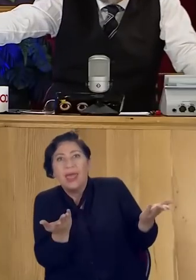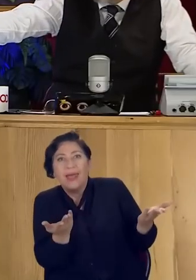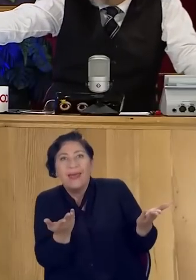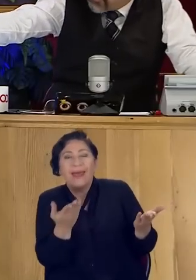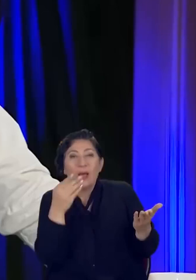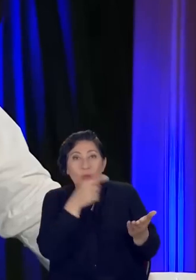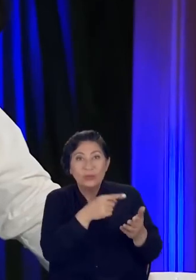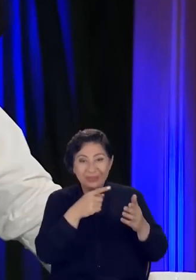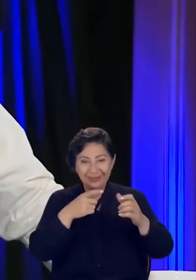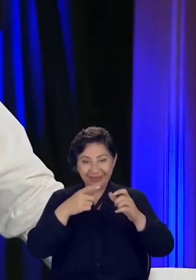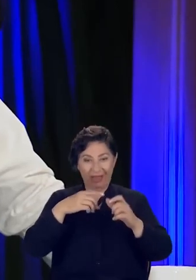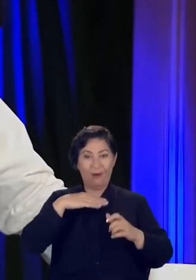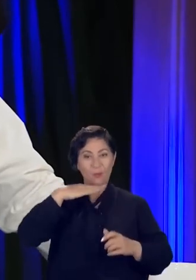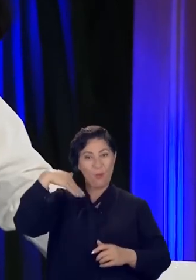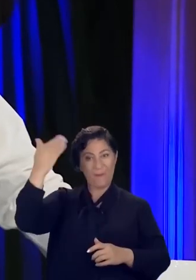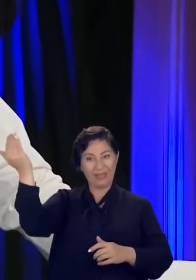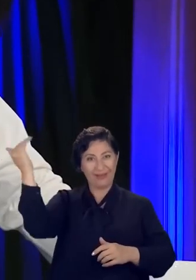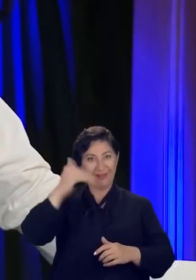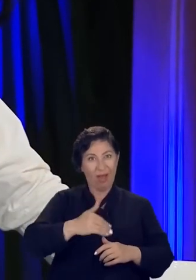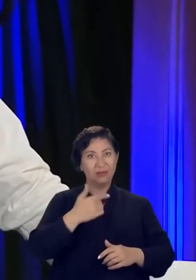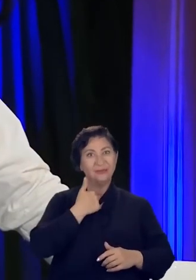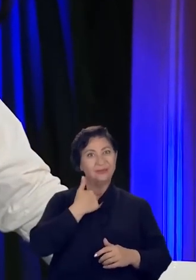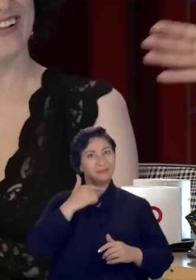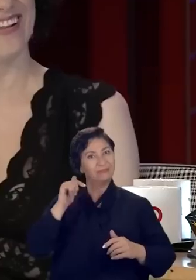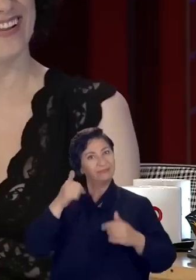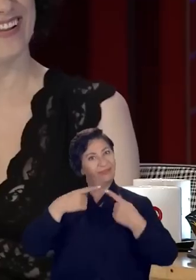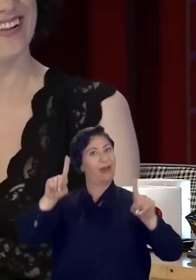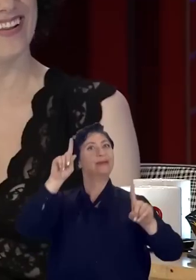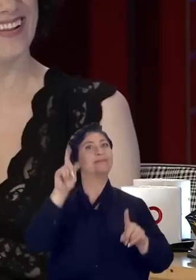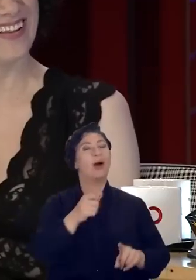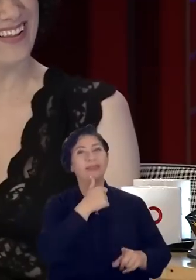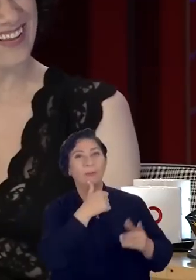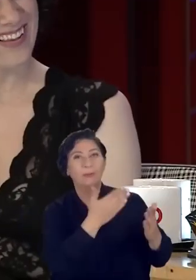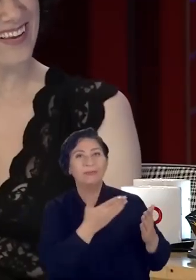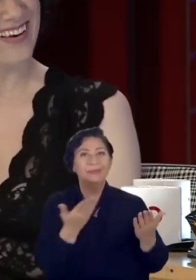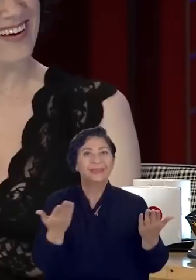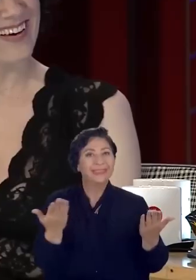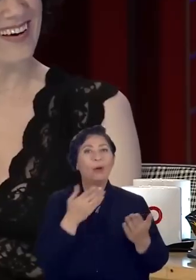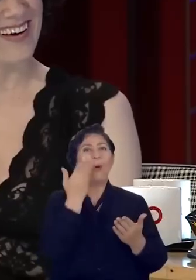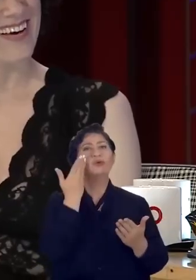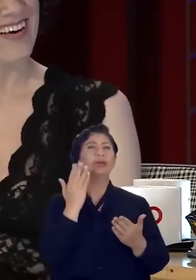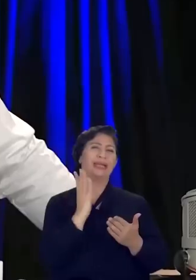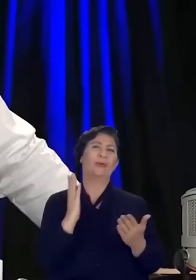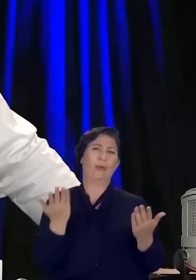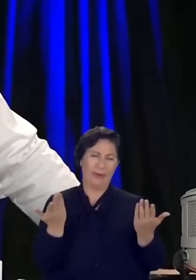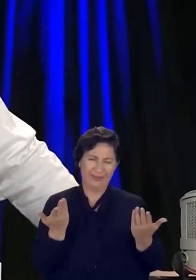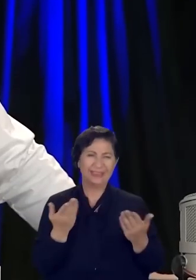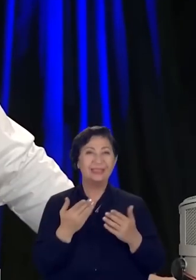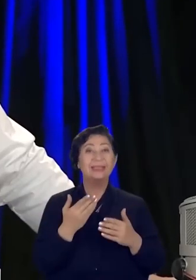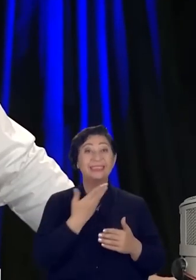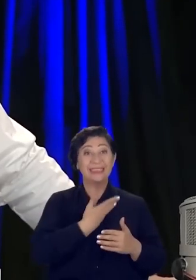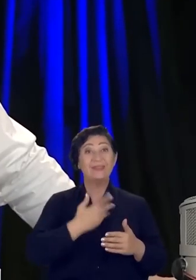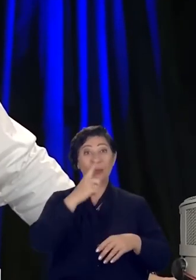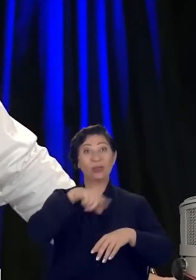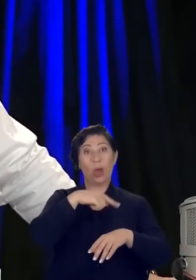Yoksa Seattle'dan gelen grunge sese sahip bir adam. Yani bu tabii ki hoşa gidiyor. Hoşa benim gidiyor. Sevdiğim